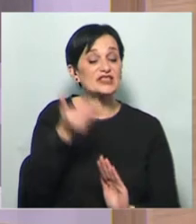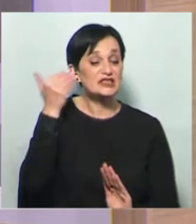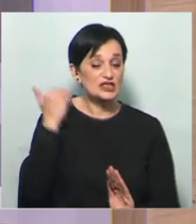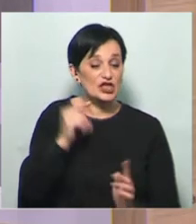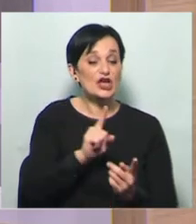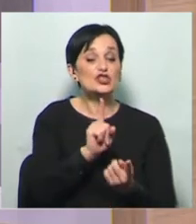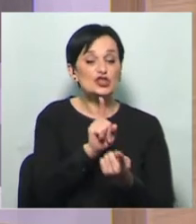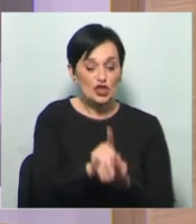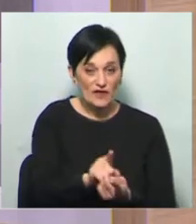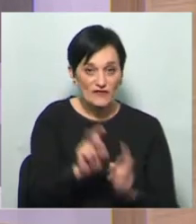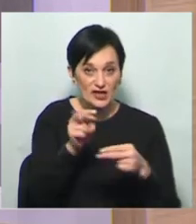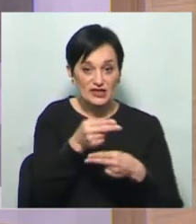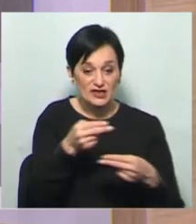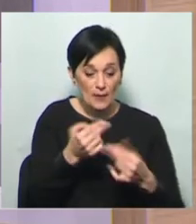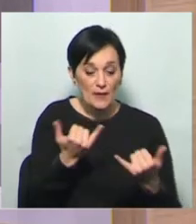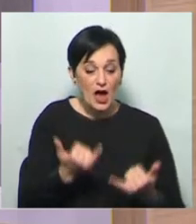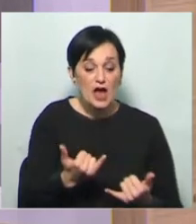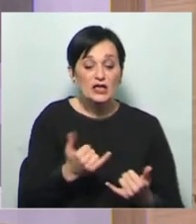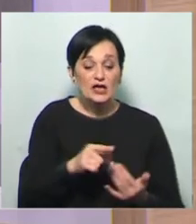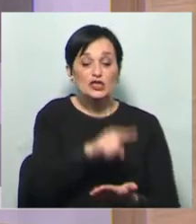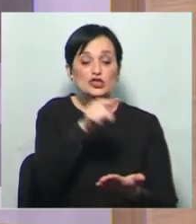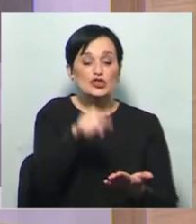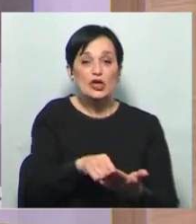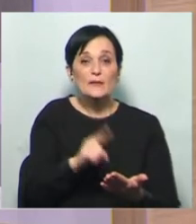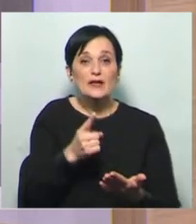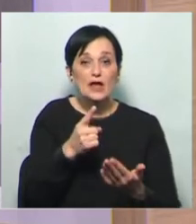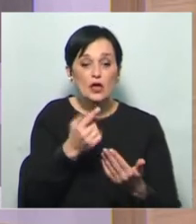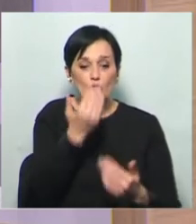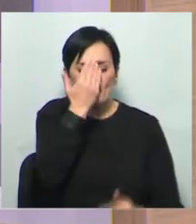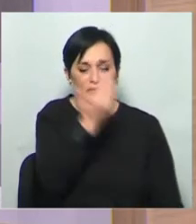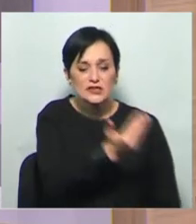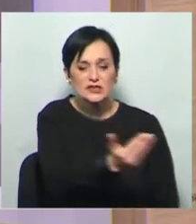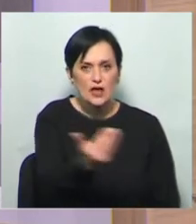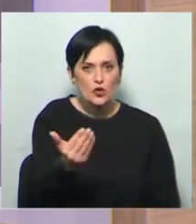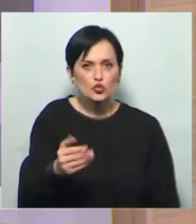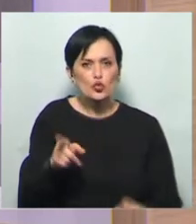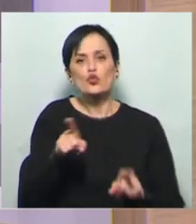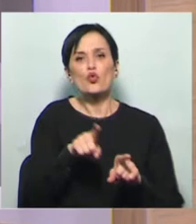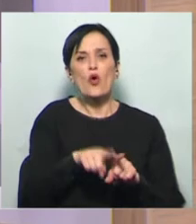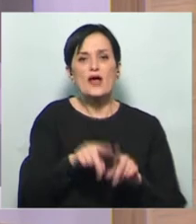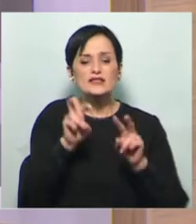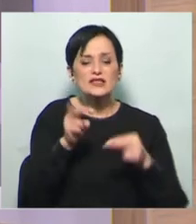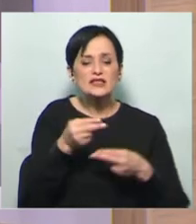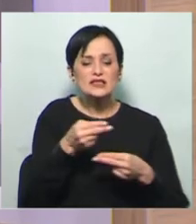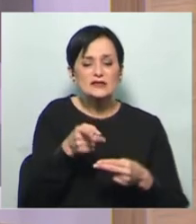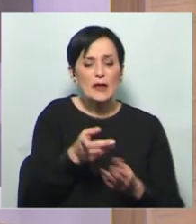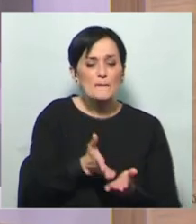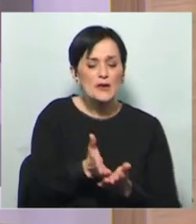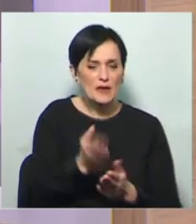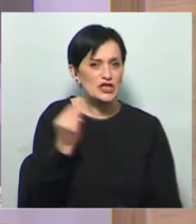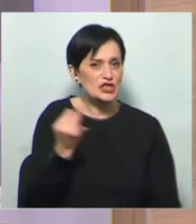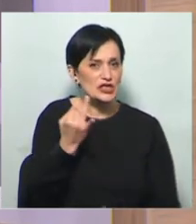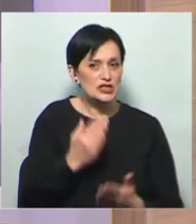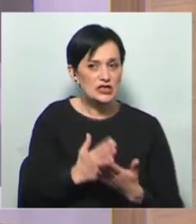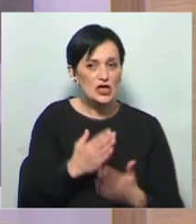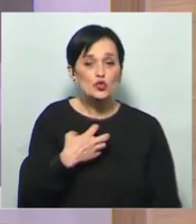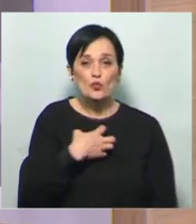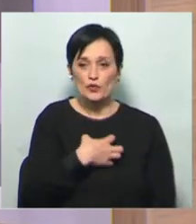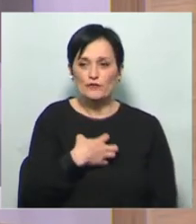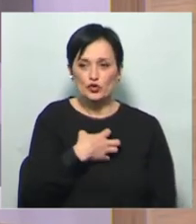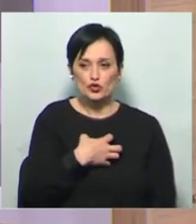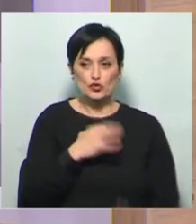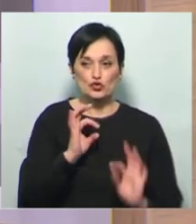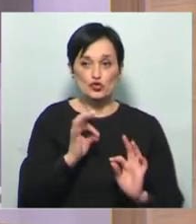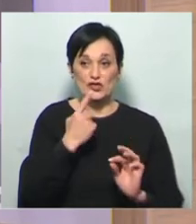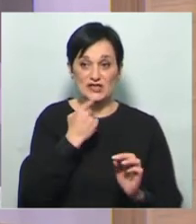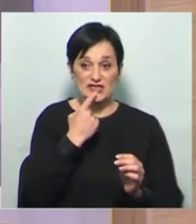შეხვედრაზეც ვახსენეთ ეს თემა, ახლაც იმიტომ დავსვი, იმიტომ რომ საზოგადოებას მაინც აქვს ასეთი თემების მიმართ ინტერესი და მნიშვნელოვანი იყო, რომ